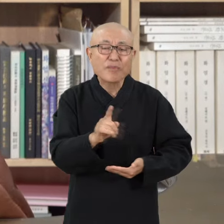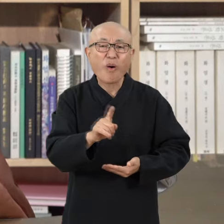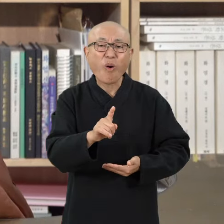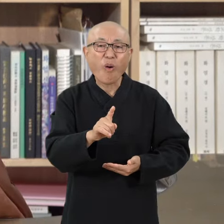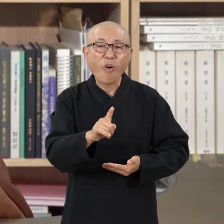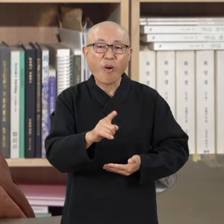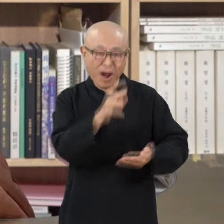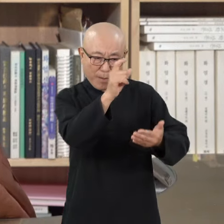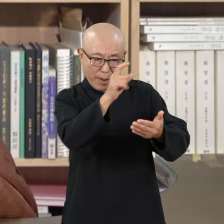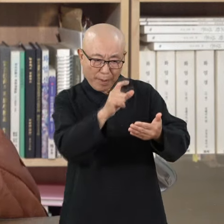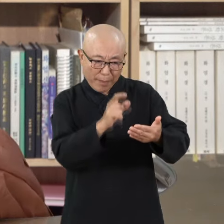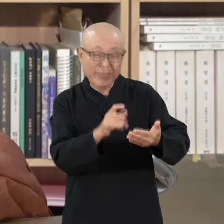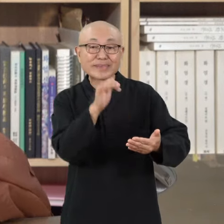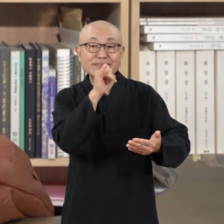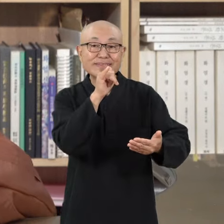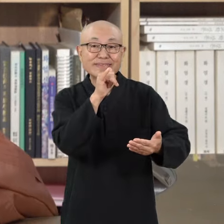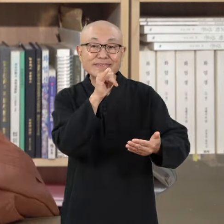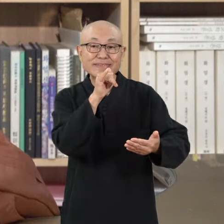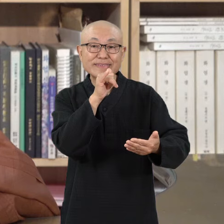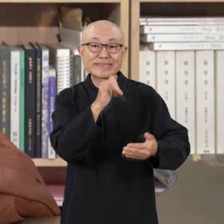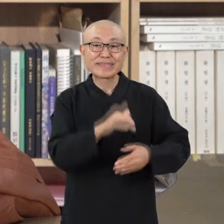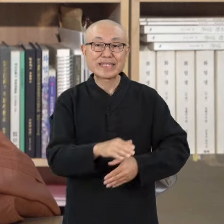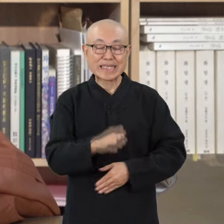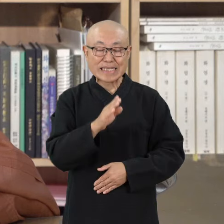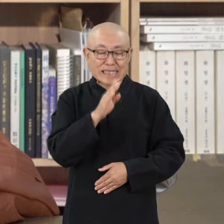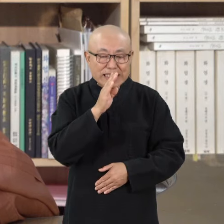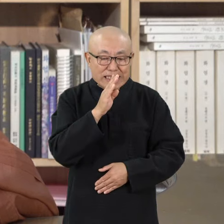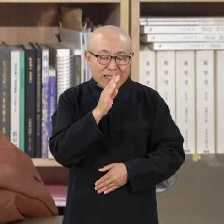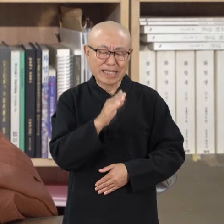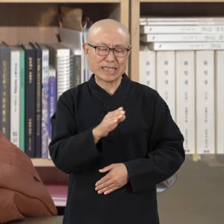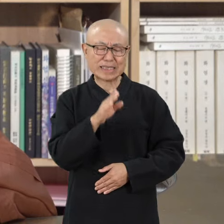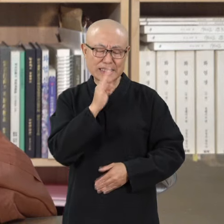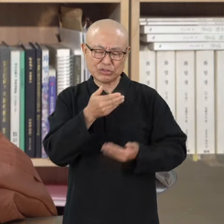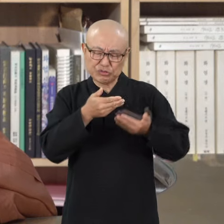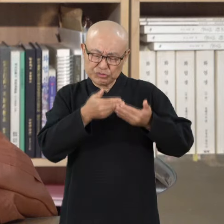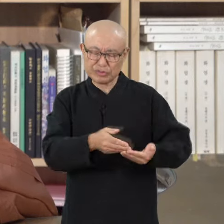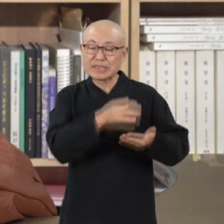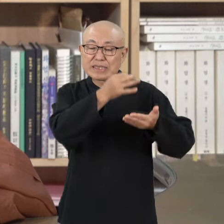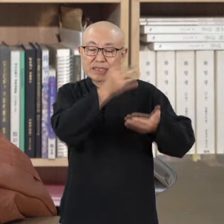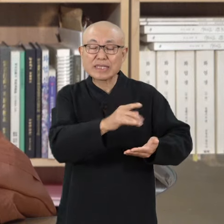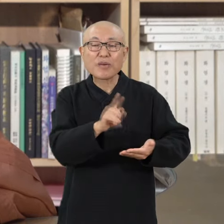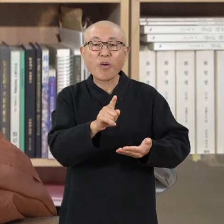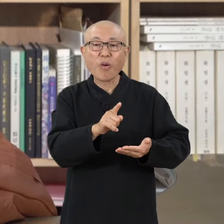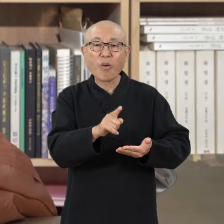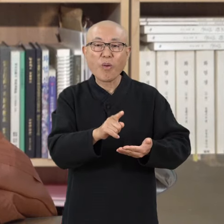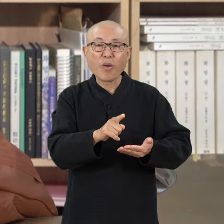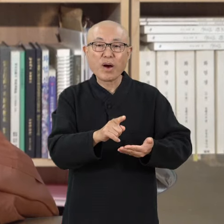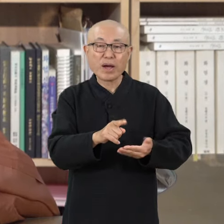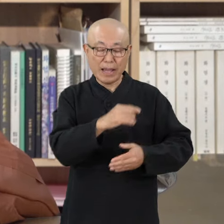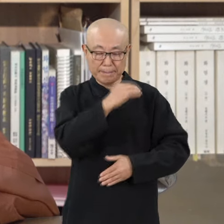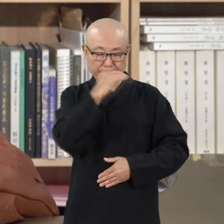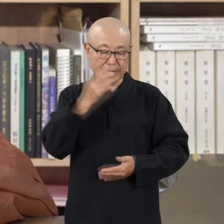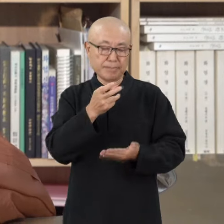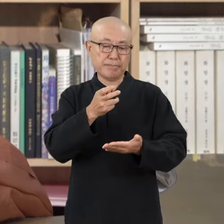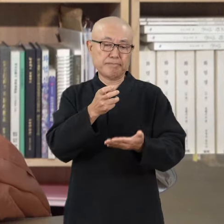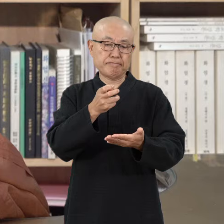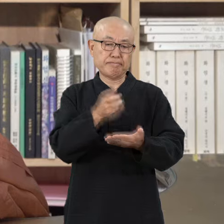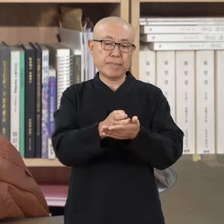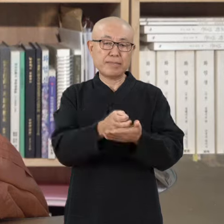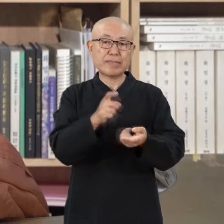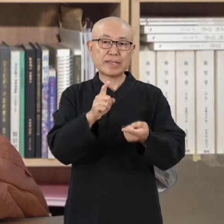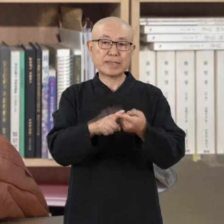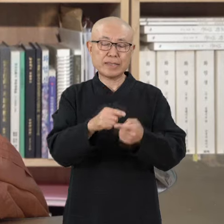덕목이 나옵니다. 그래서 진정한 재산은 첫째가 바른법의 아주